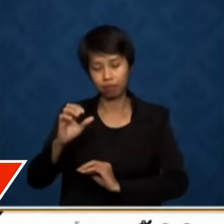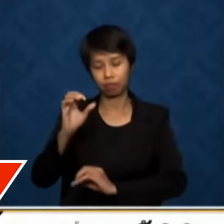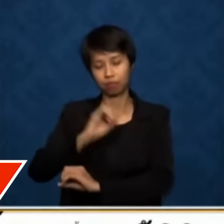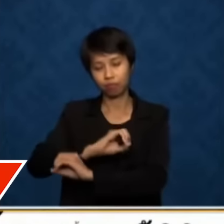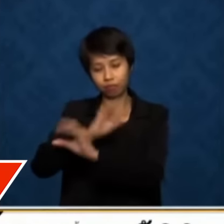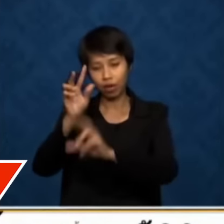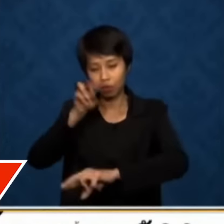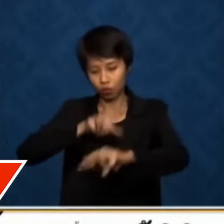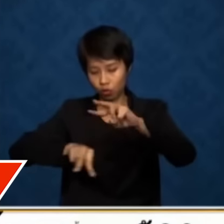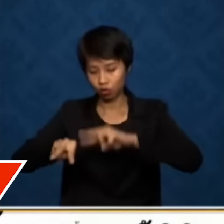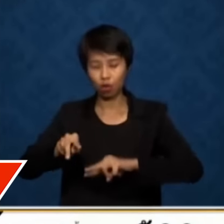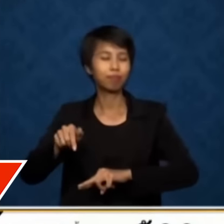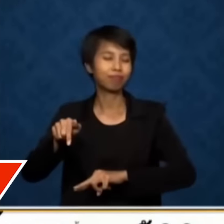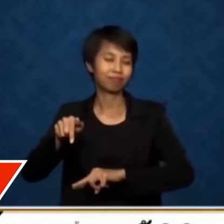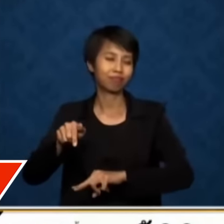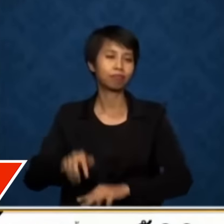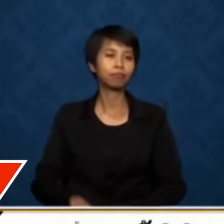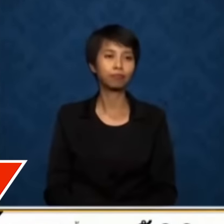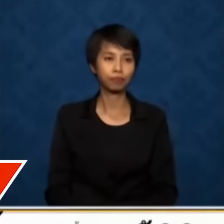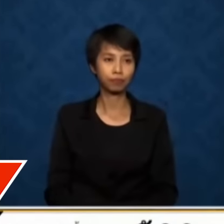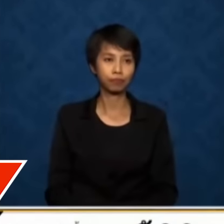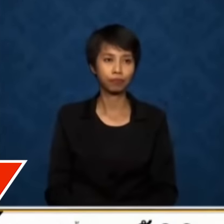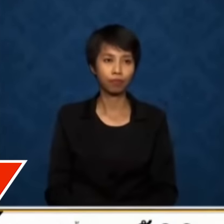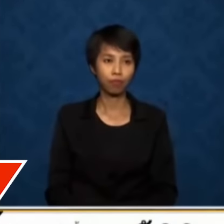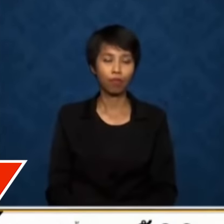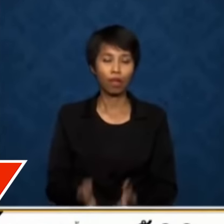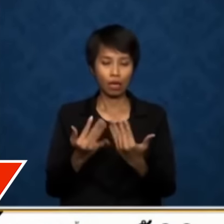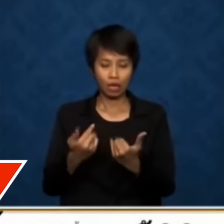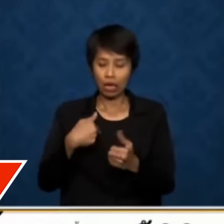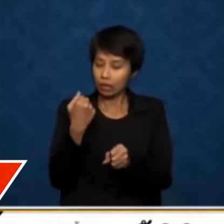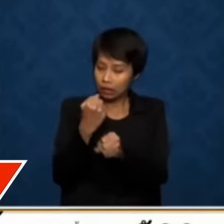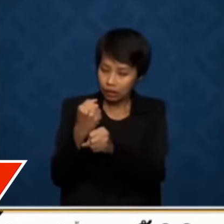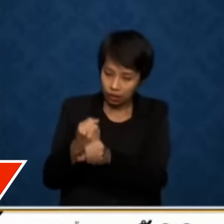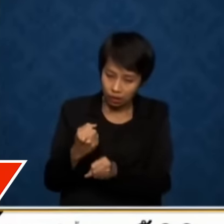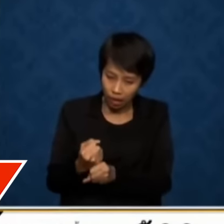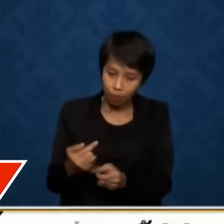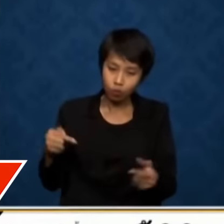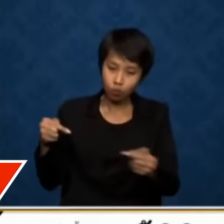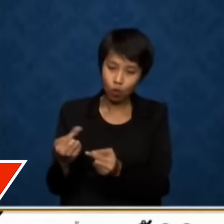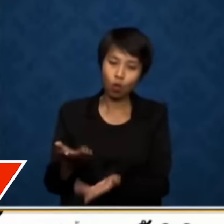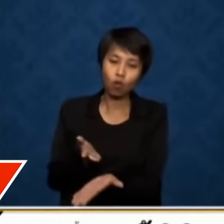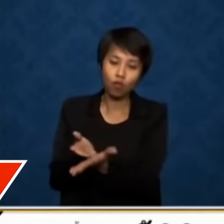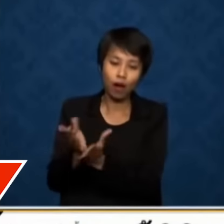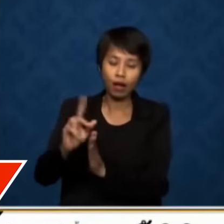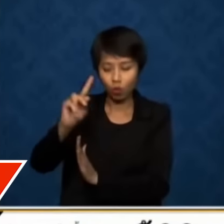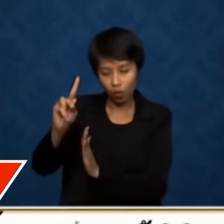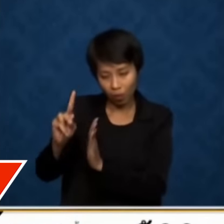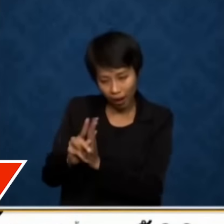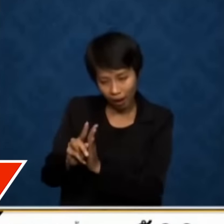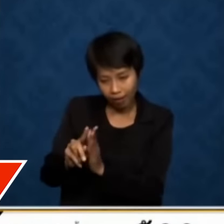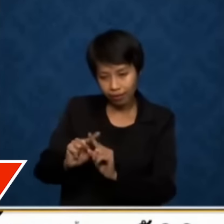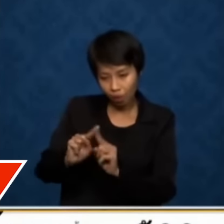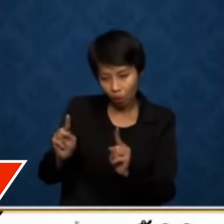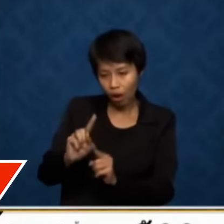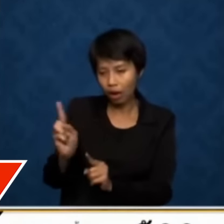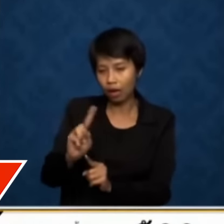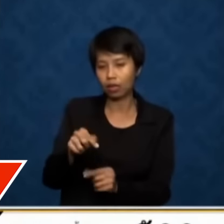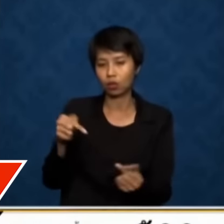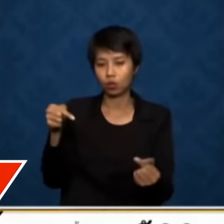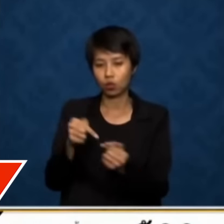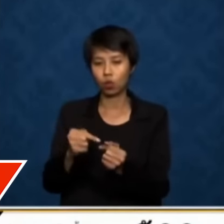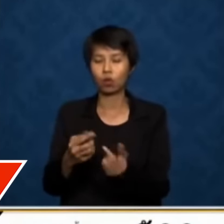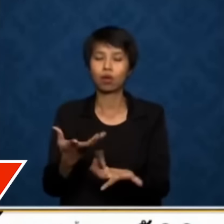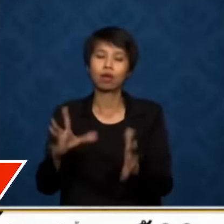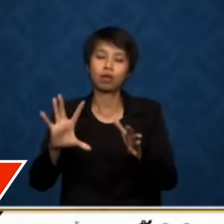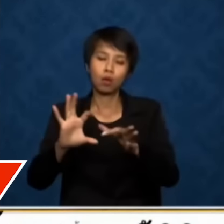สและเป็นที่ยอมรับจากนานาประเทศแทนที่จะเร่งฟื้นฟูหลักนิติธรรมครับกลับเกิดการเลือกปฏิบัติในกระบว